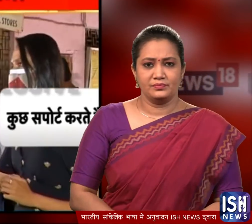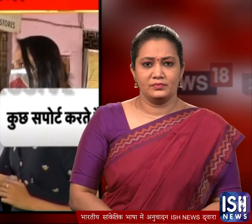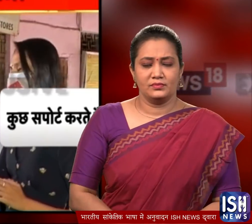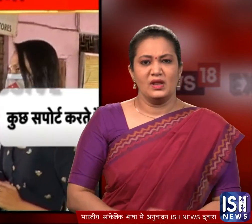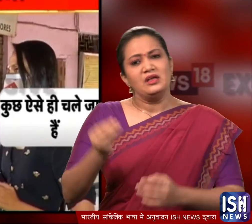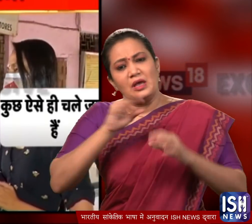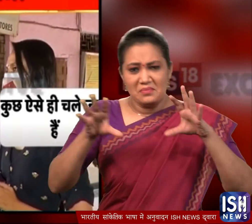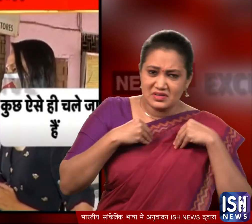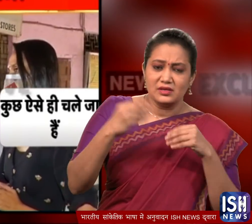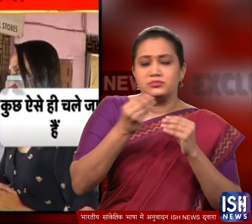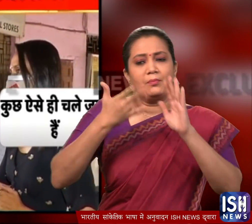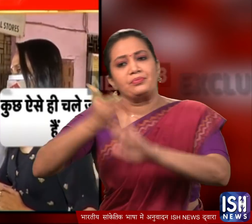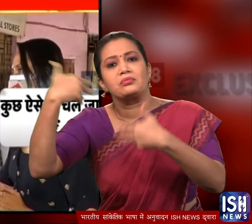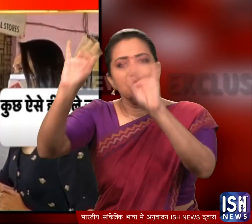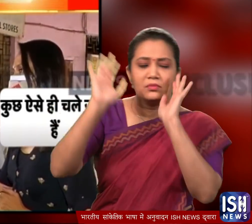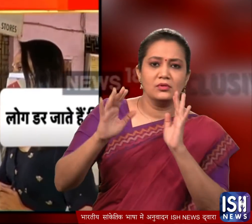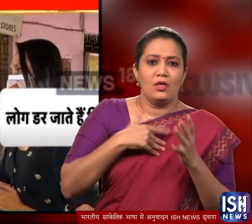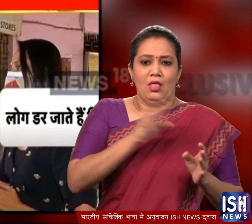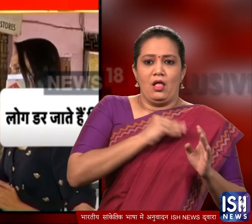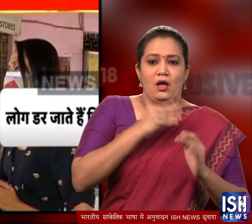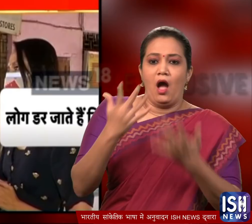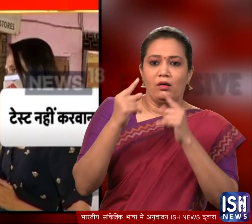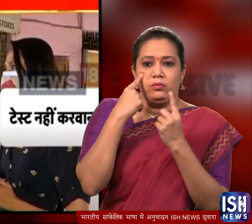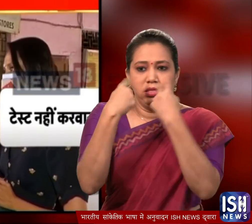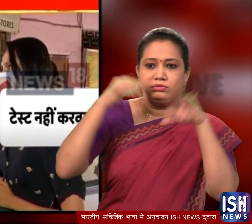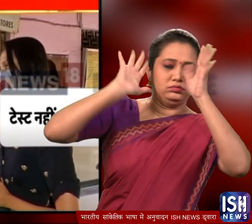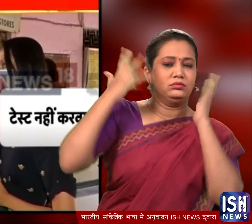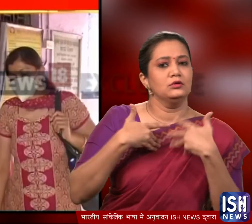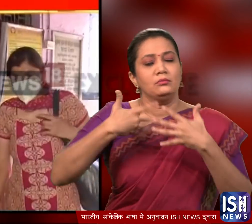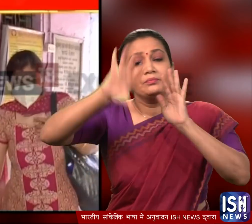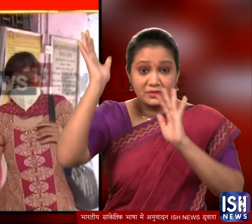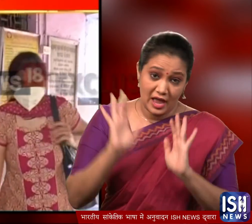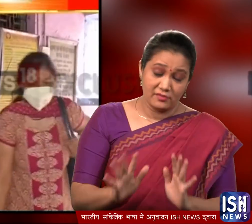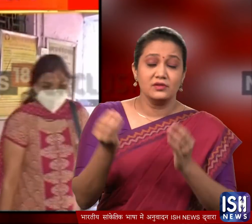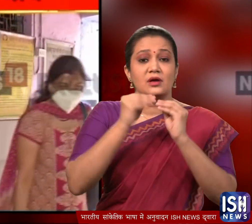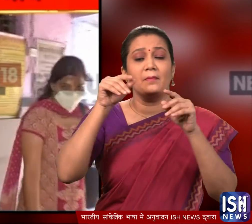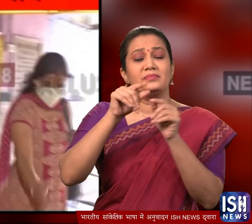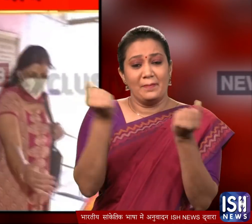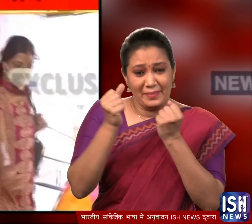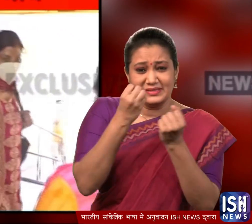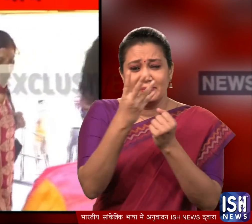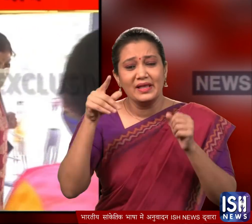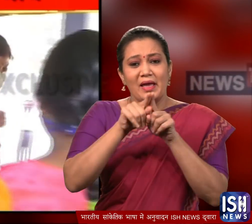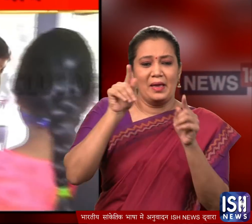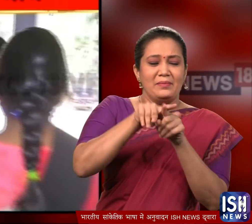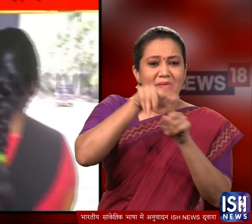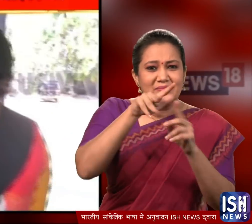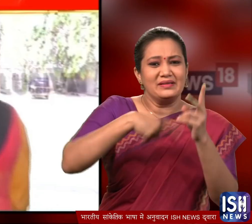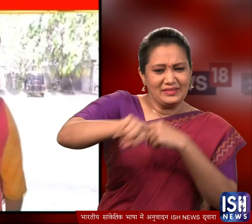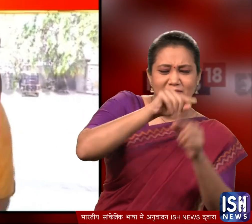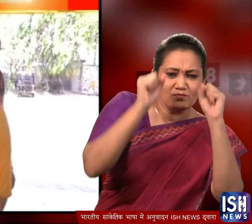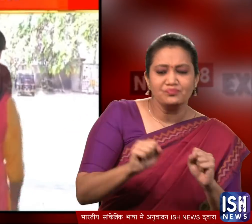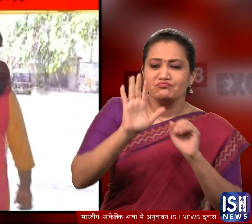कुछ लोग सपोर्ट करते, कुछ लोग ऐसे ही चले जाते, लोग डर जाते कि ये टेस्ट नहीं करवाना। ऐसे ही कुछ लोग इस बस अड्डे पर भी दिखे, जिन्होंने बीएमसी